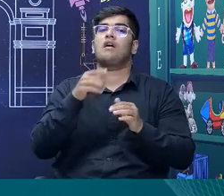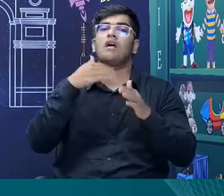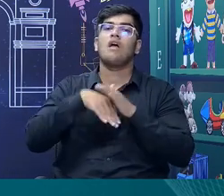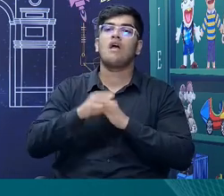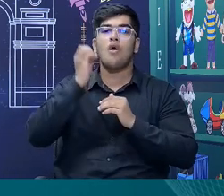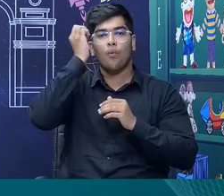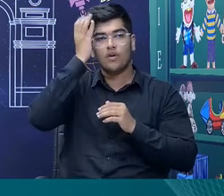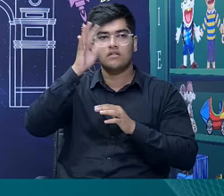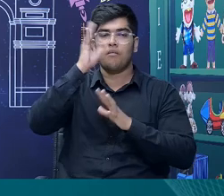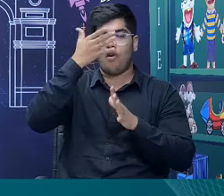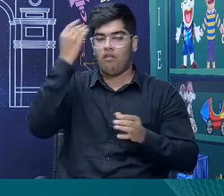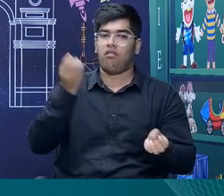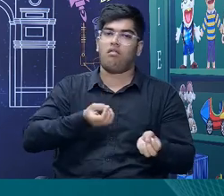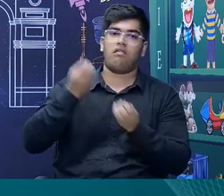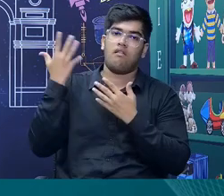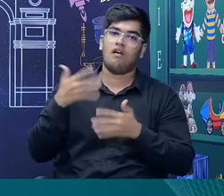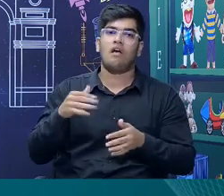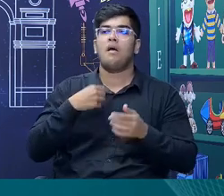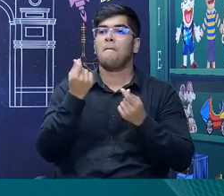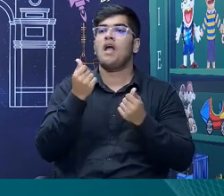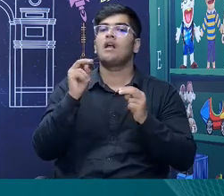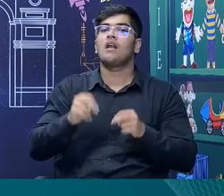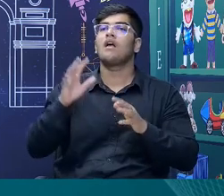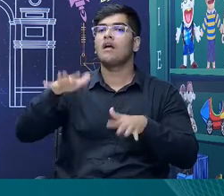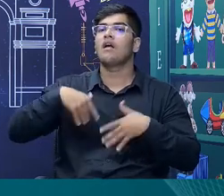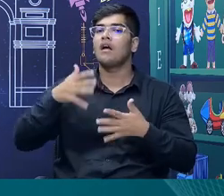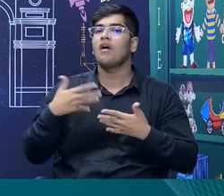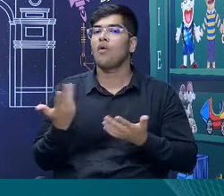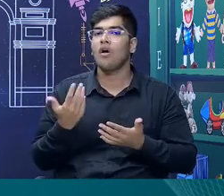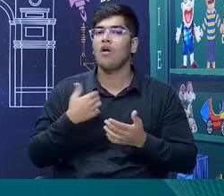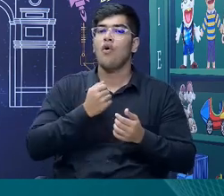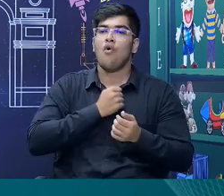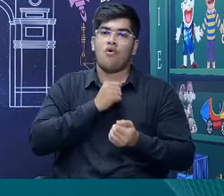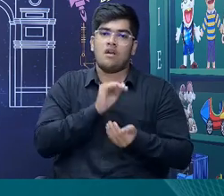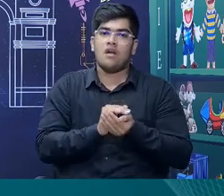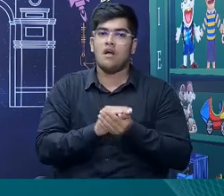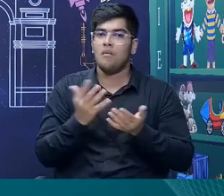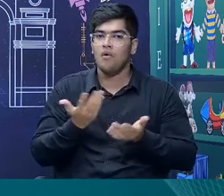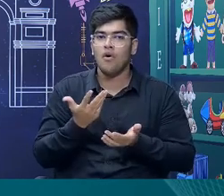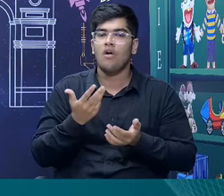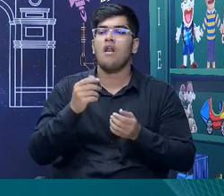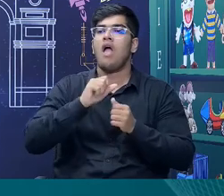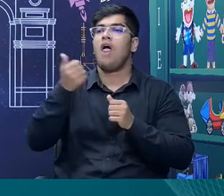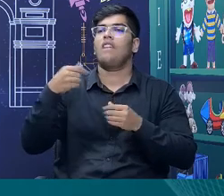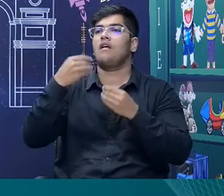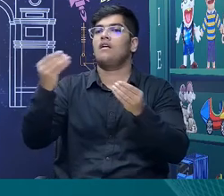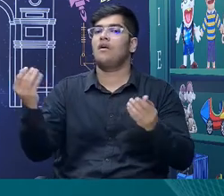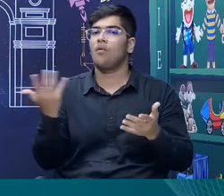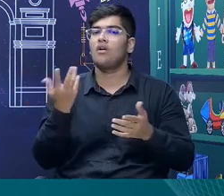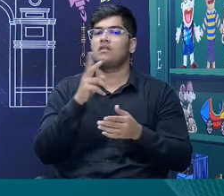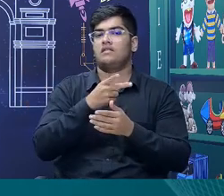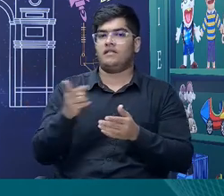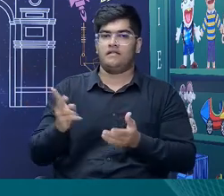विजडम भूल जाए की कितनी हमें वेल्थ चाहिए है कितनी अपने पास रखती है कितनी दूसरों को देनी है